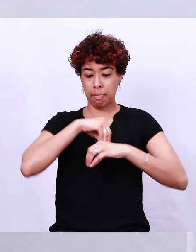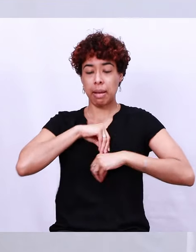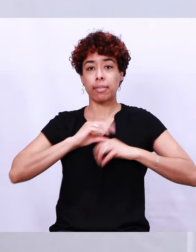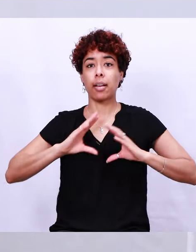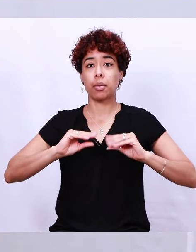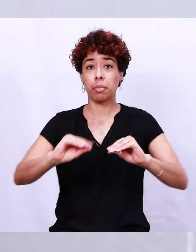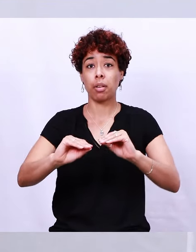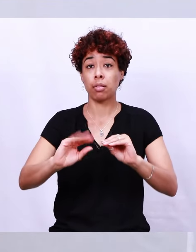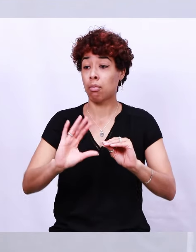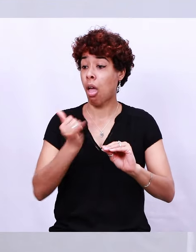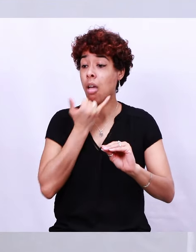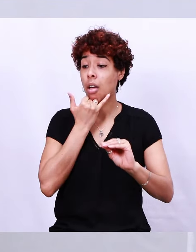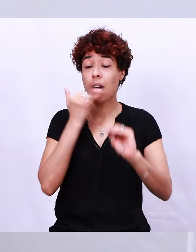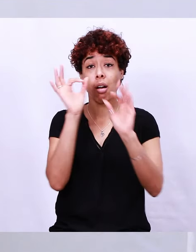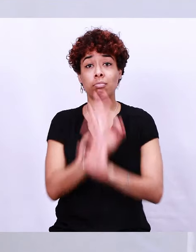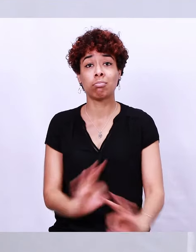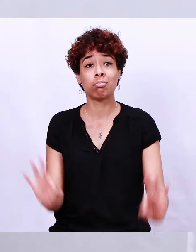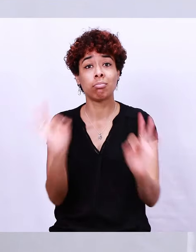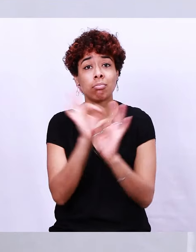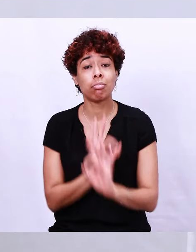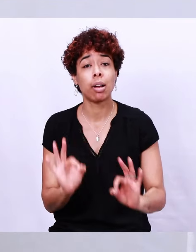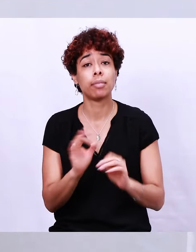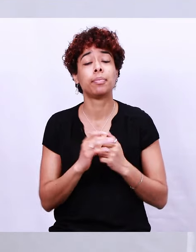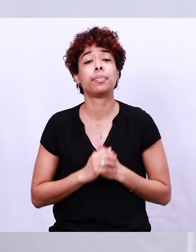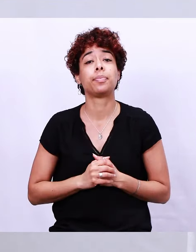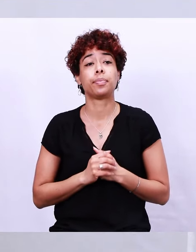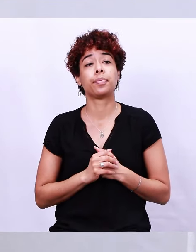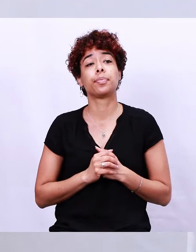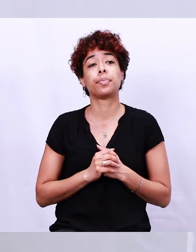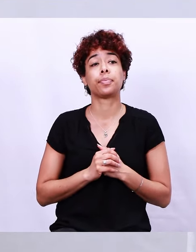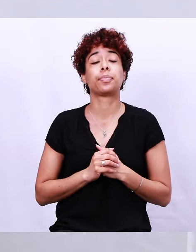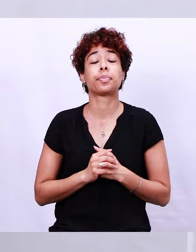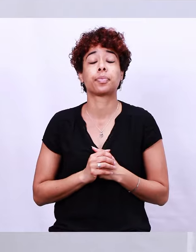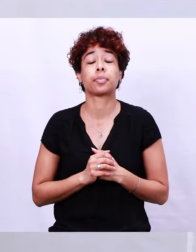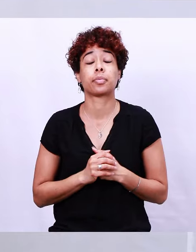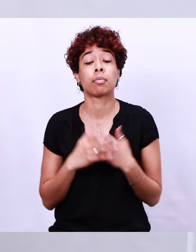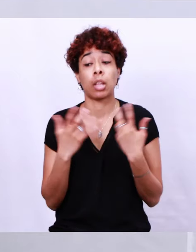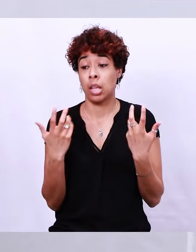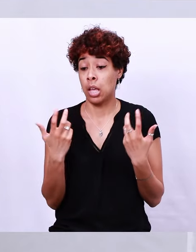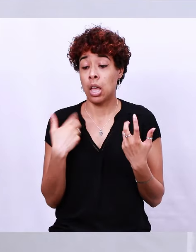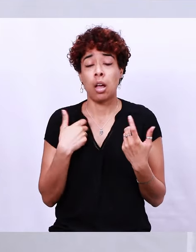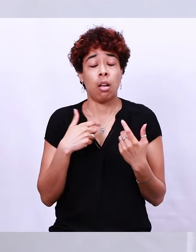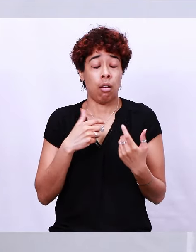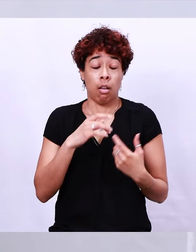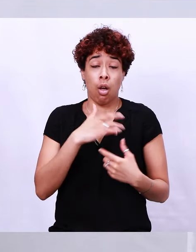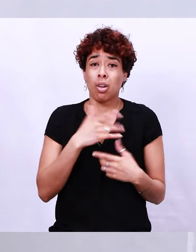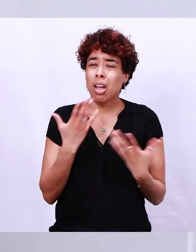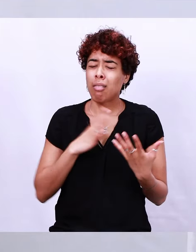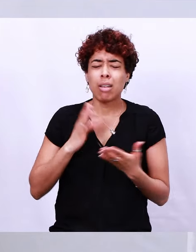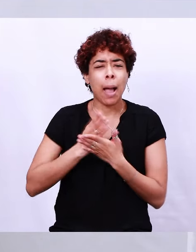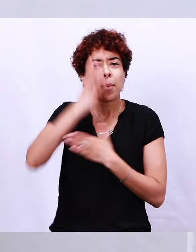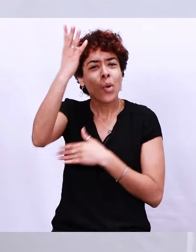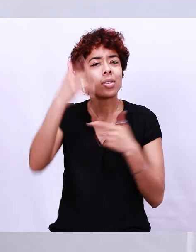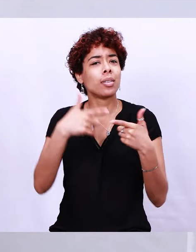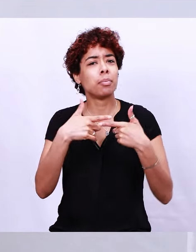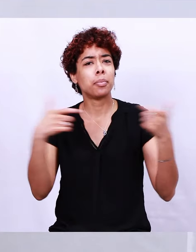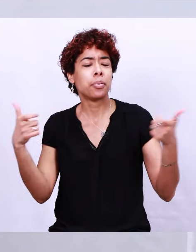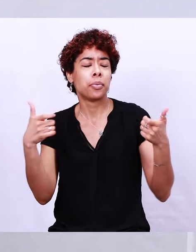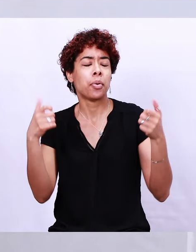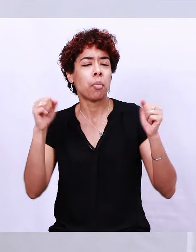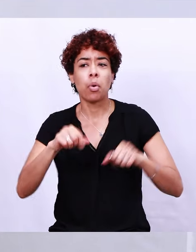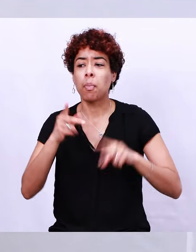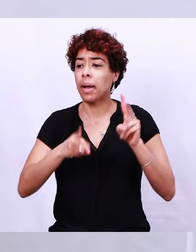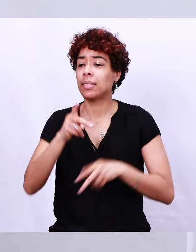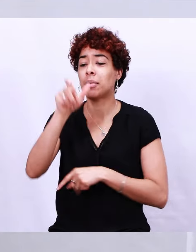alors tu ne vas pas te tromper dans dans quel dans quel projet on peut avoir sur notre cœur il y a plein de projets différents on peut avoir quelqu'un